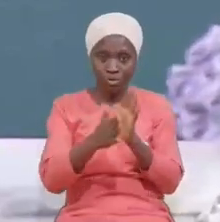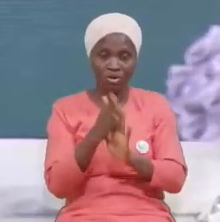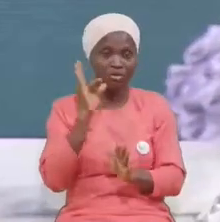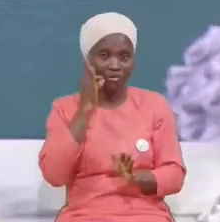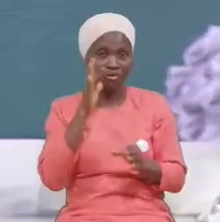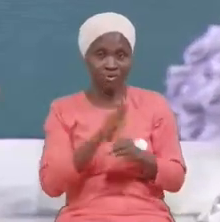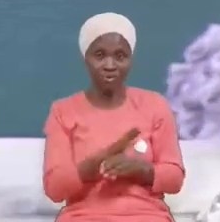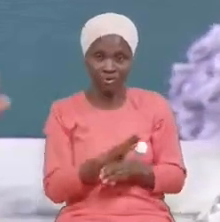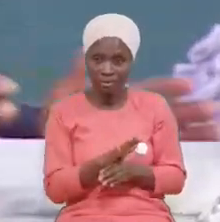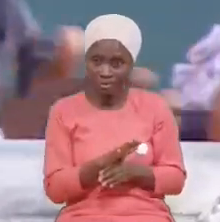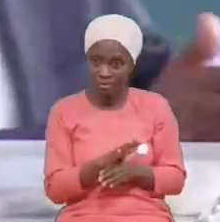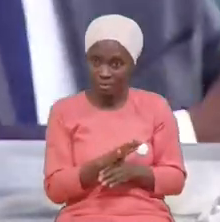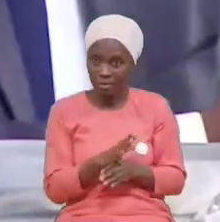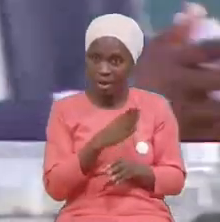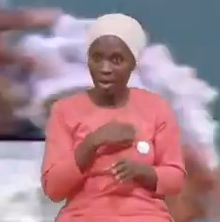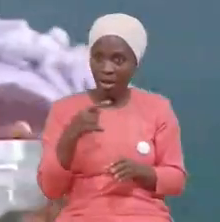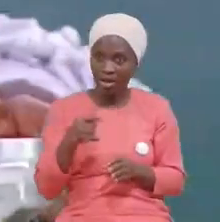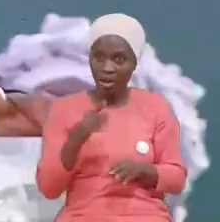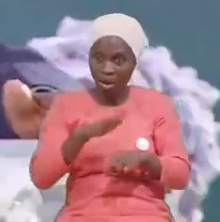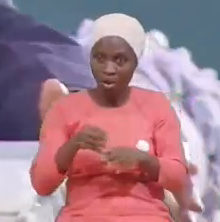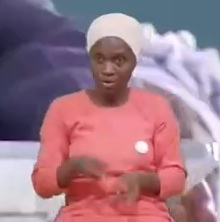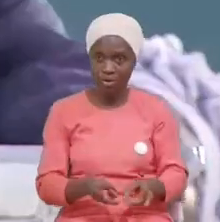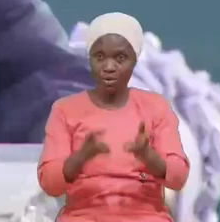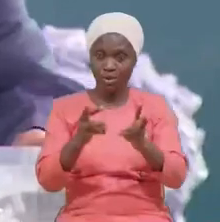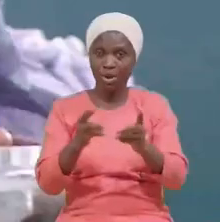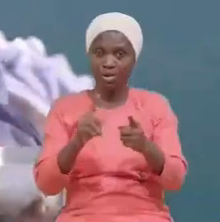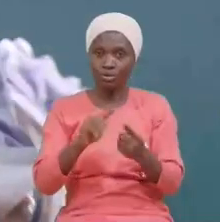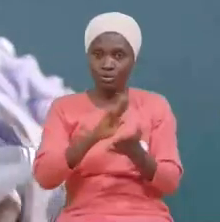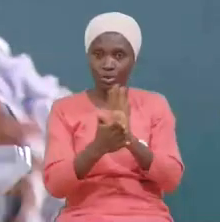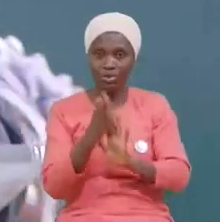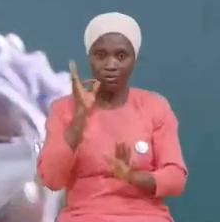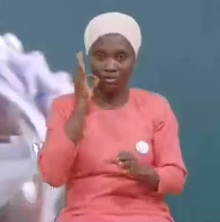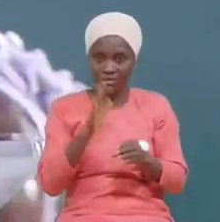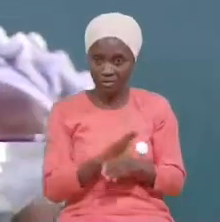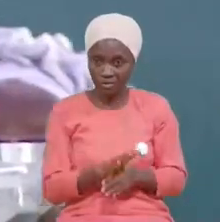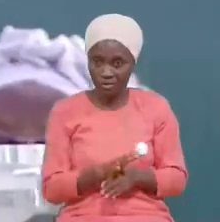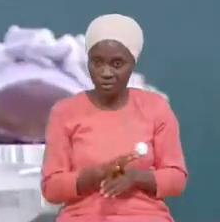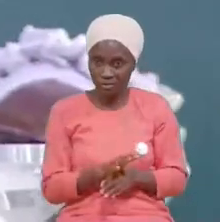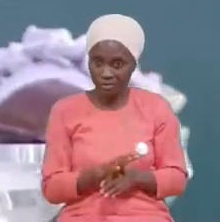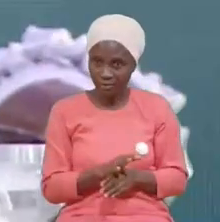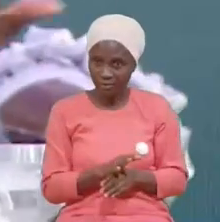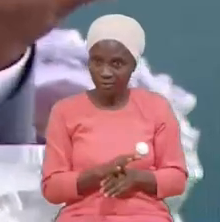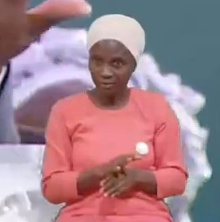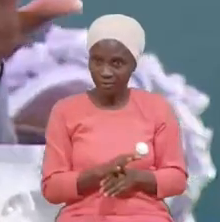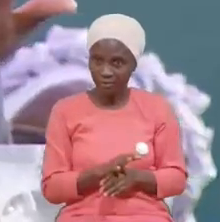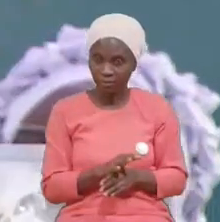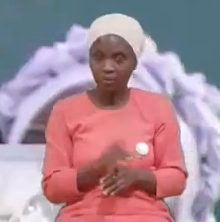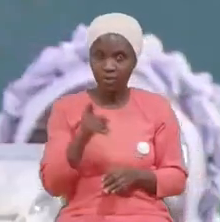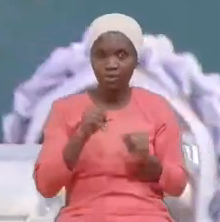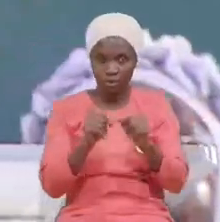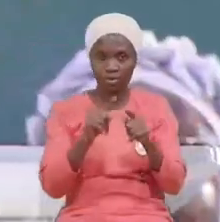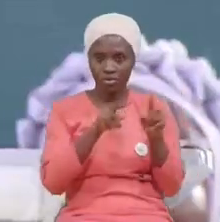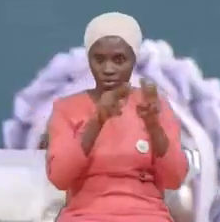et la vie devient fructueuse, Tu vas continuer à veiller.